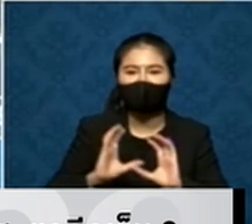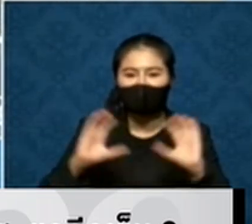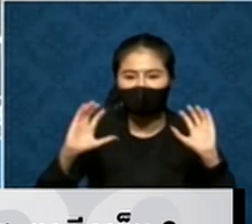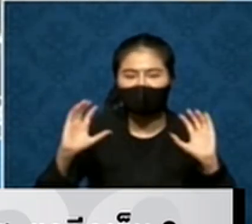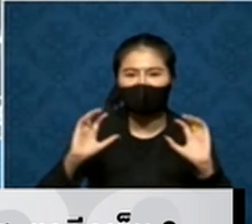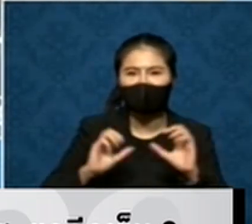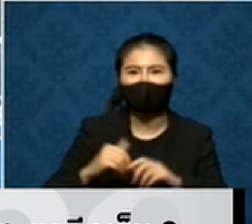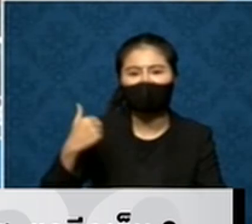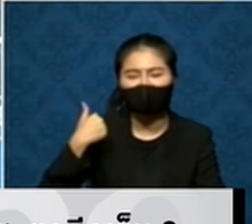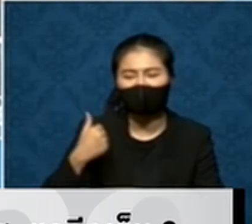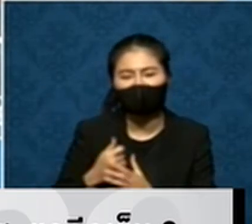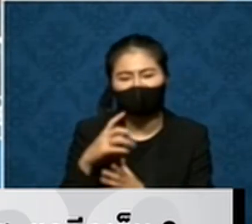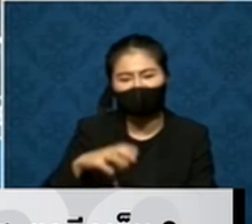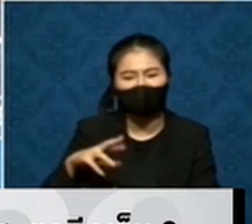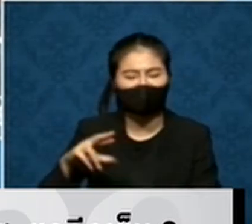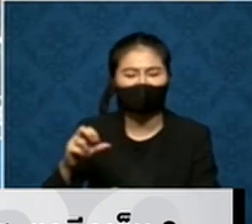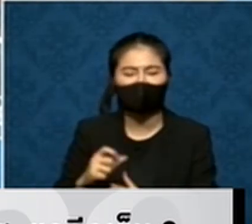ชื่อเสียงเหรอครับ